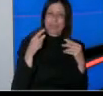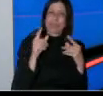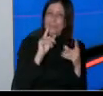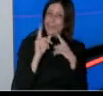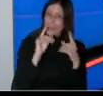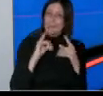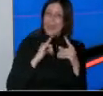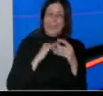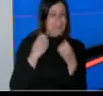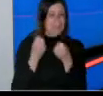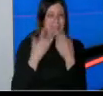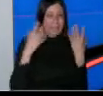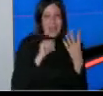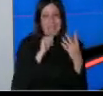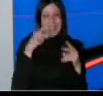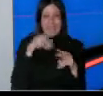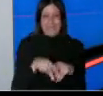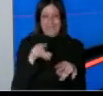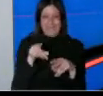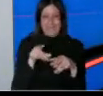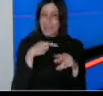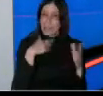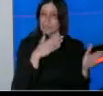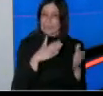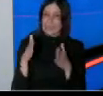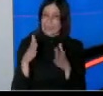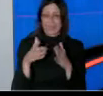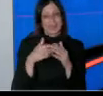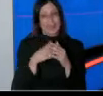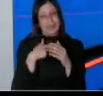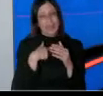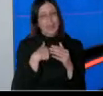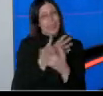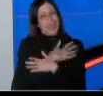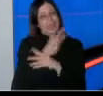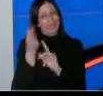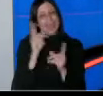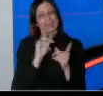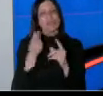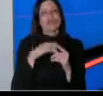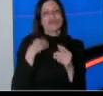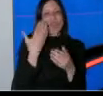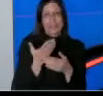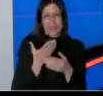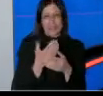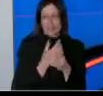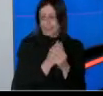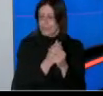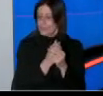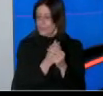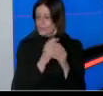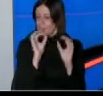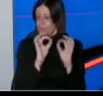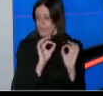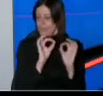דיון מדהים. אנחנו... אנחנו איכשהו מסתדרים בסוף. אנחנו בפרפל, ברור, אנחנו מתים אחד על השני. מה שלומך, שיר?